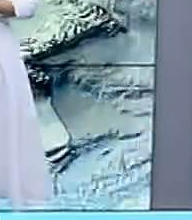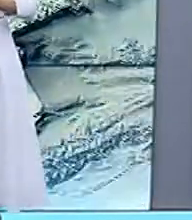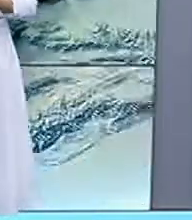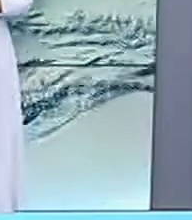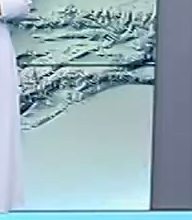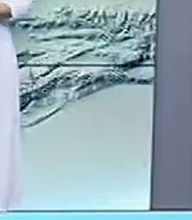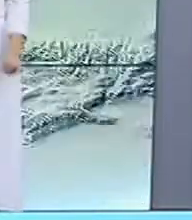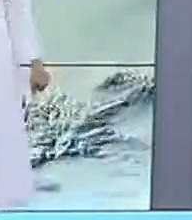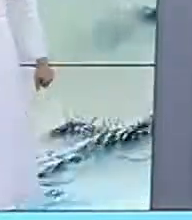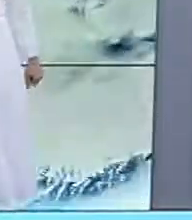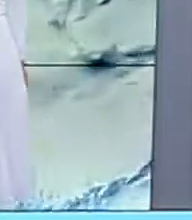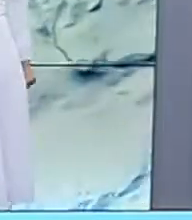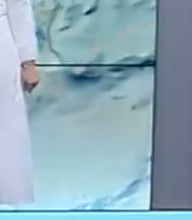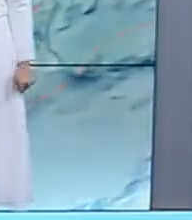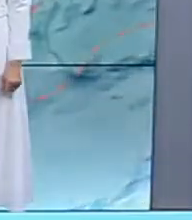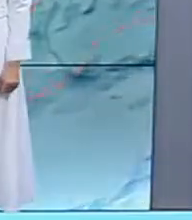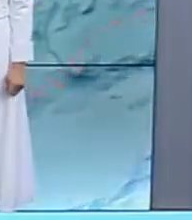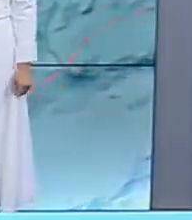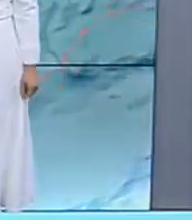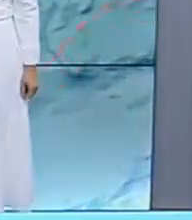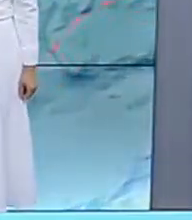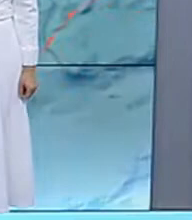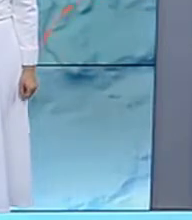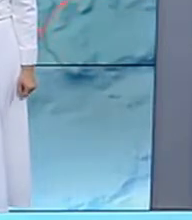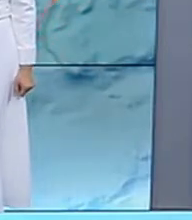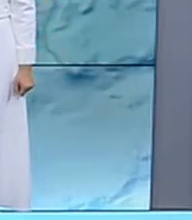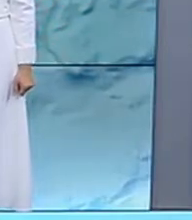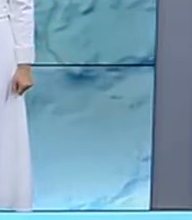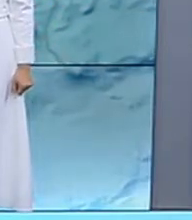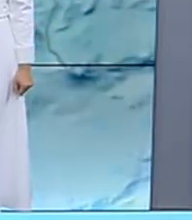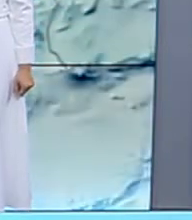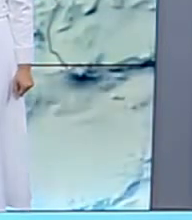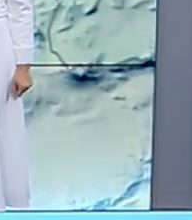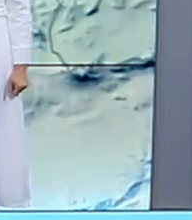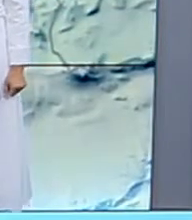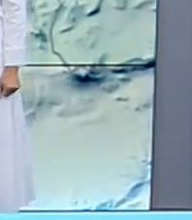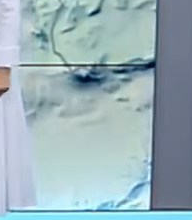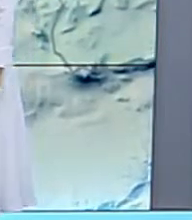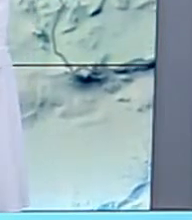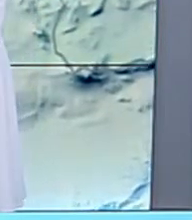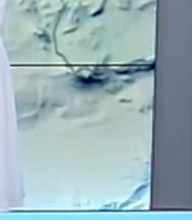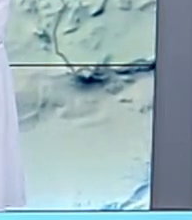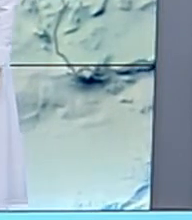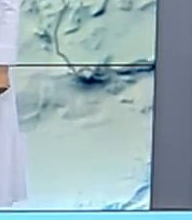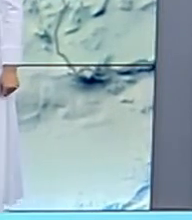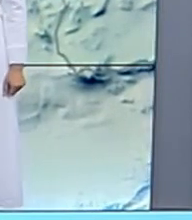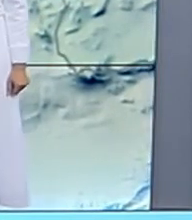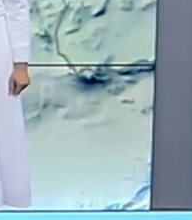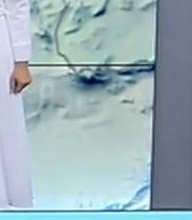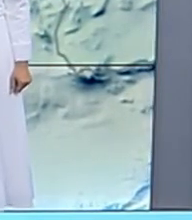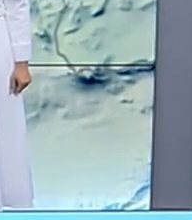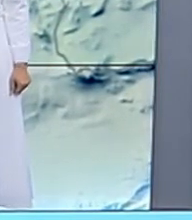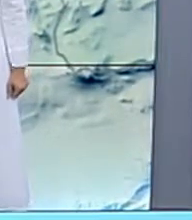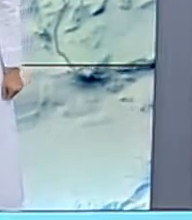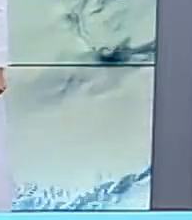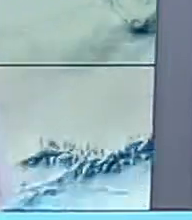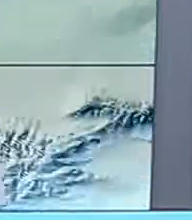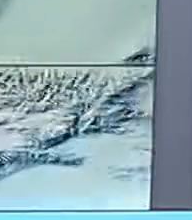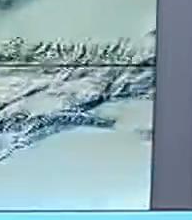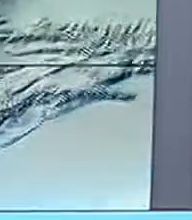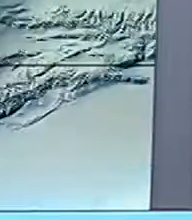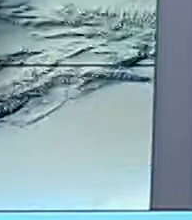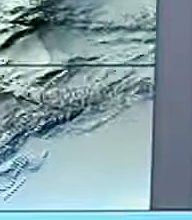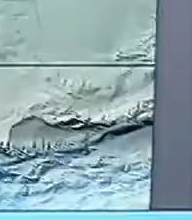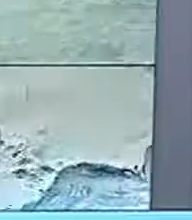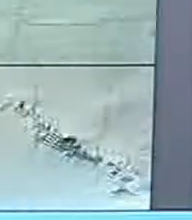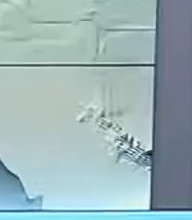күтілуде. Шығыс Қазақстанда да жауын жауады. Семей мен Өскеменде сынап бағаны күндіз +7, +9 градус. Батыс аймақтарында